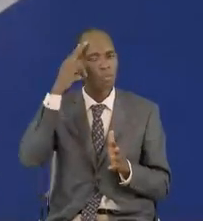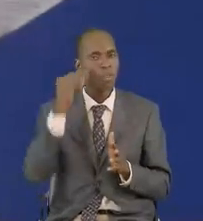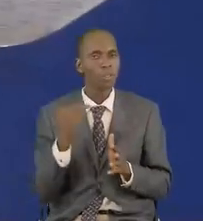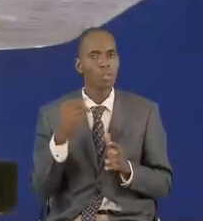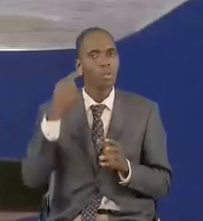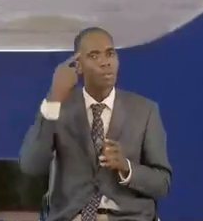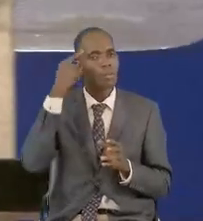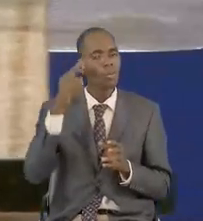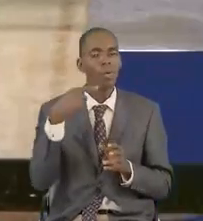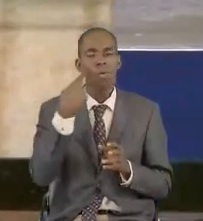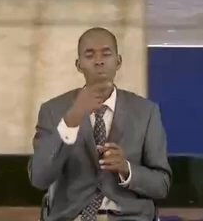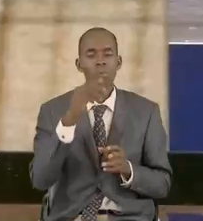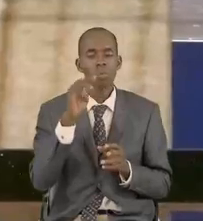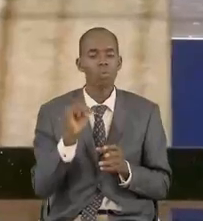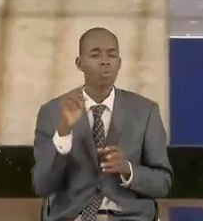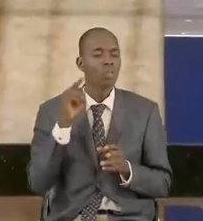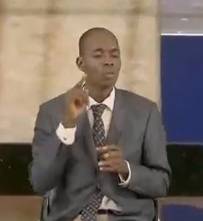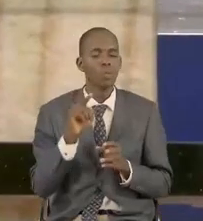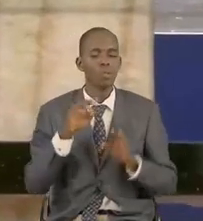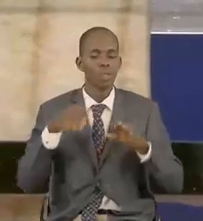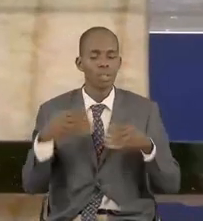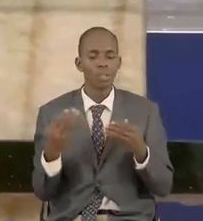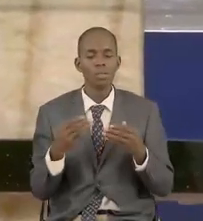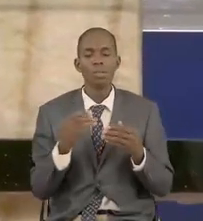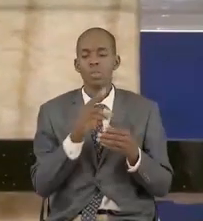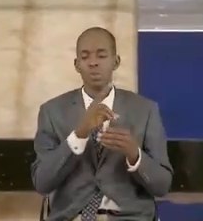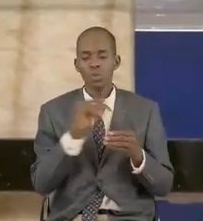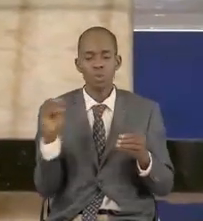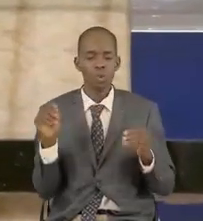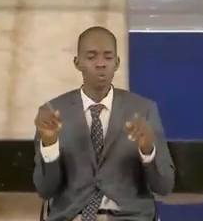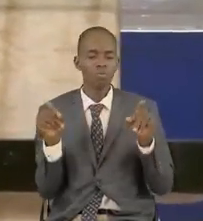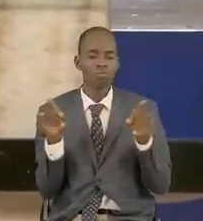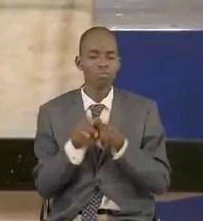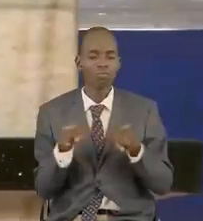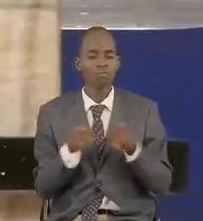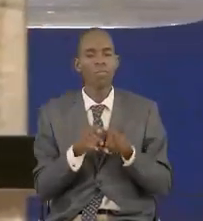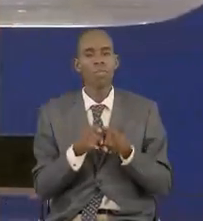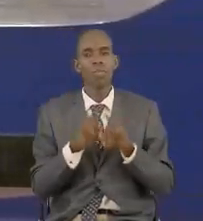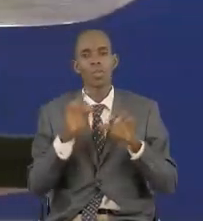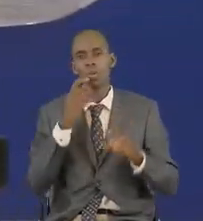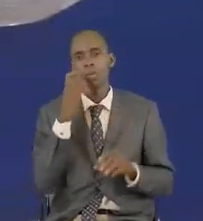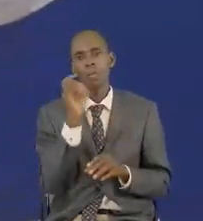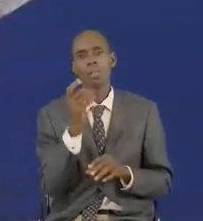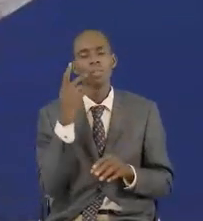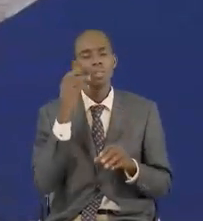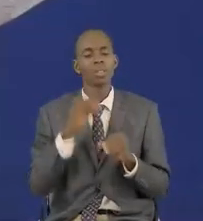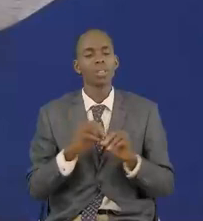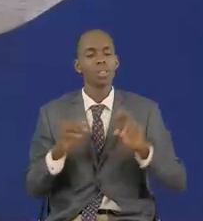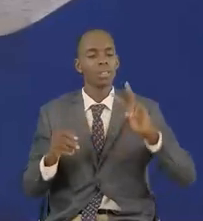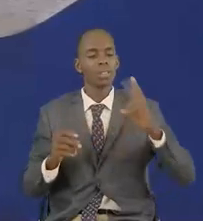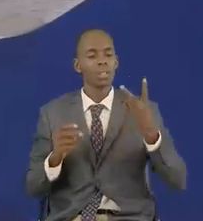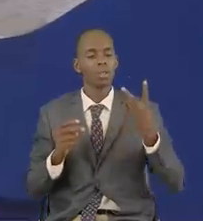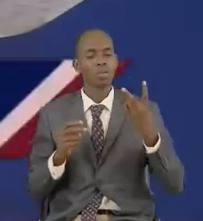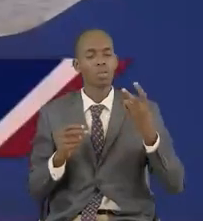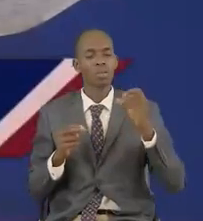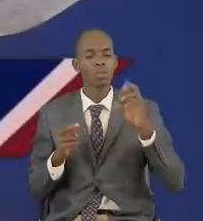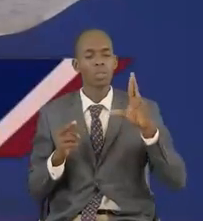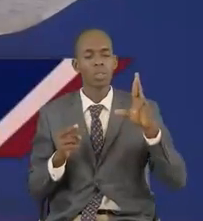nous n'avions jugé à propos après nous être réunis tous ensemble voyons deuxième